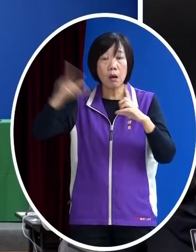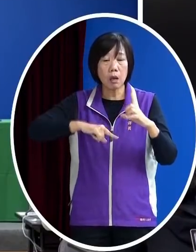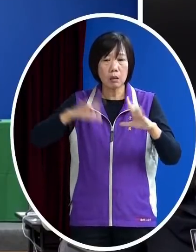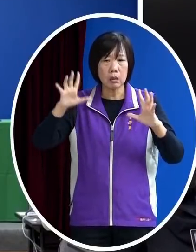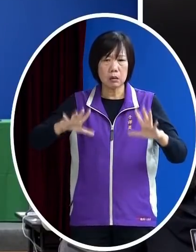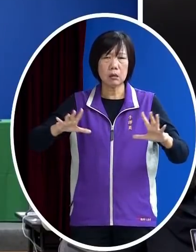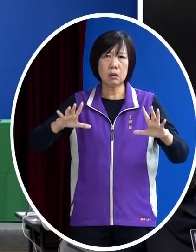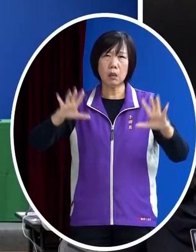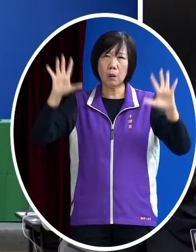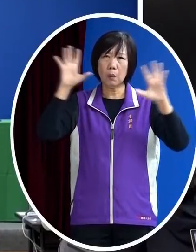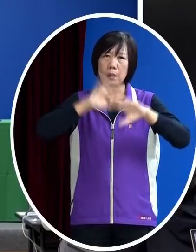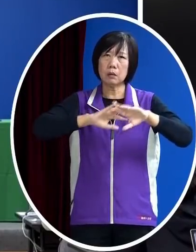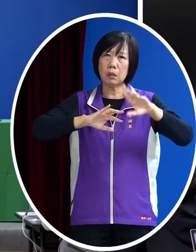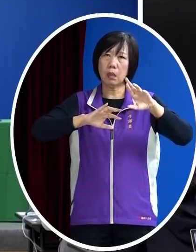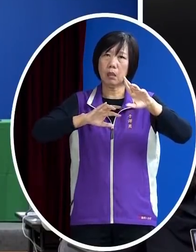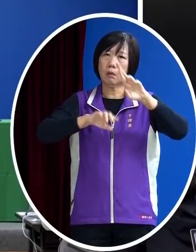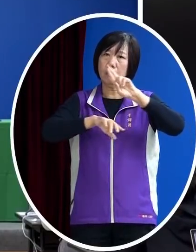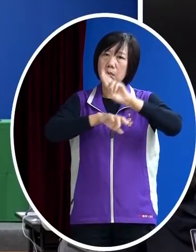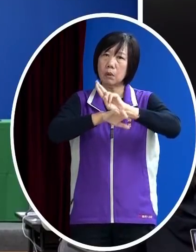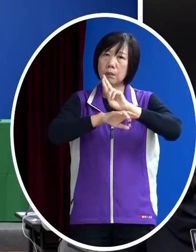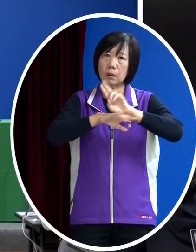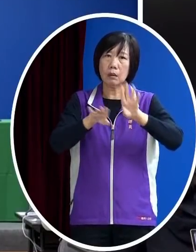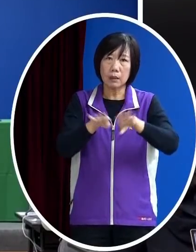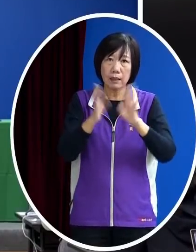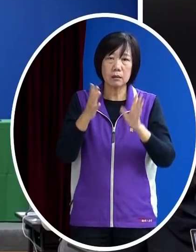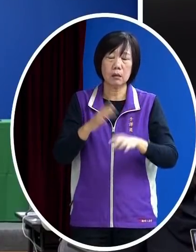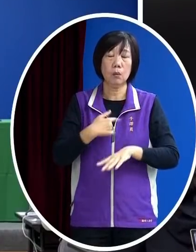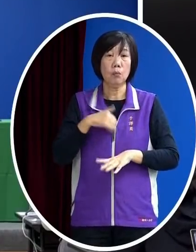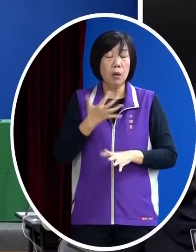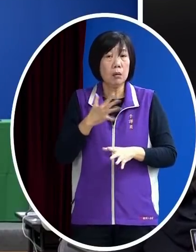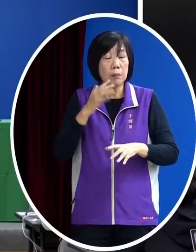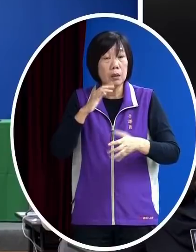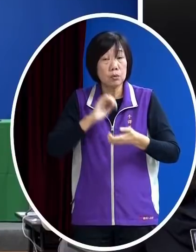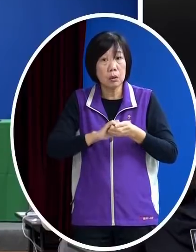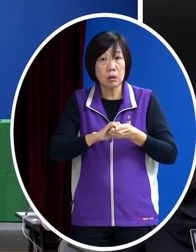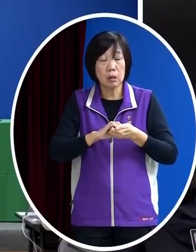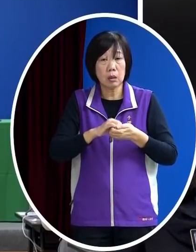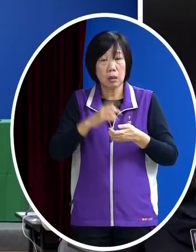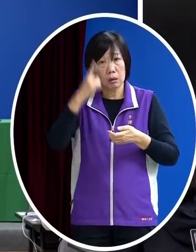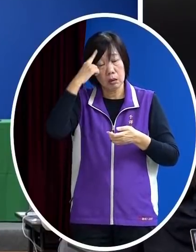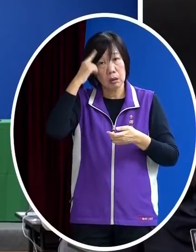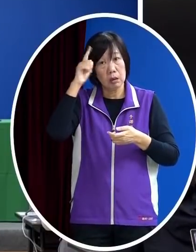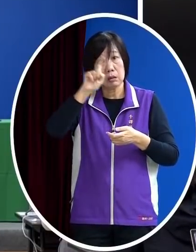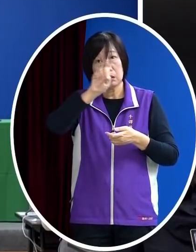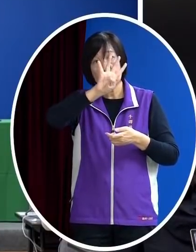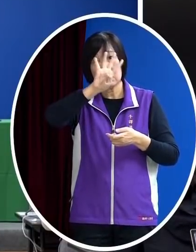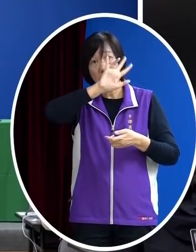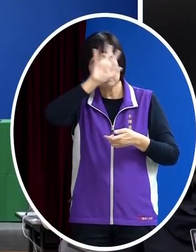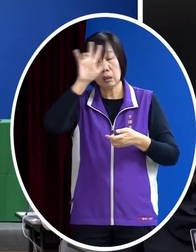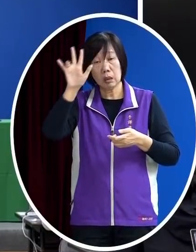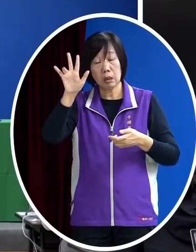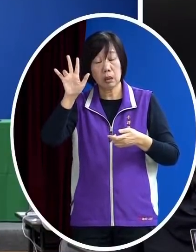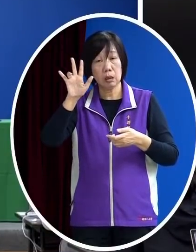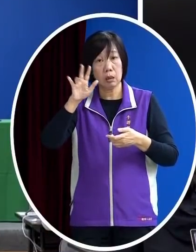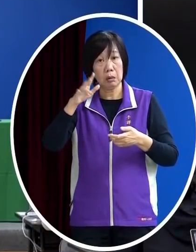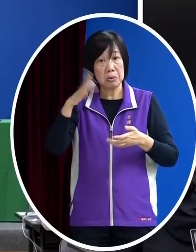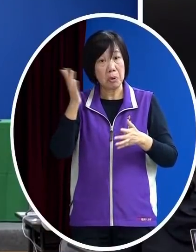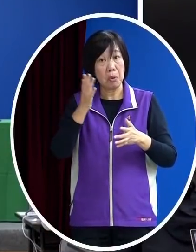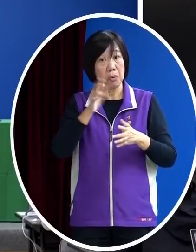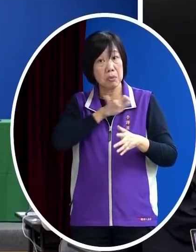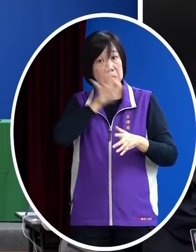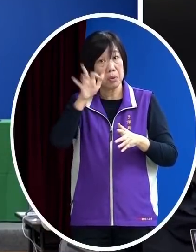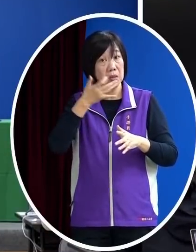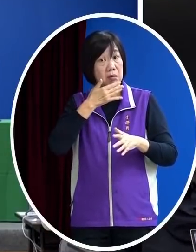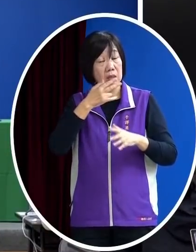始，那我们怎么确认？就是说确认他说14天内有英国旅游史，从护照可以看得出来吗？还是怎么